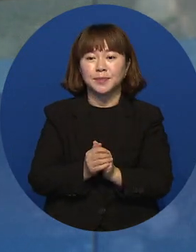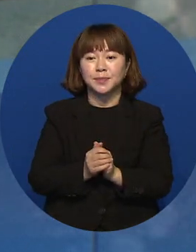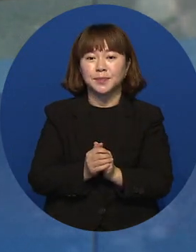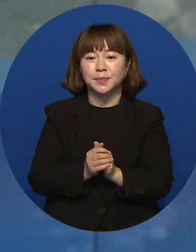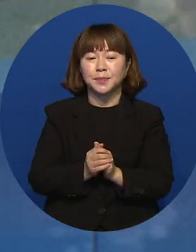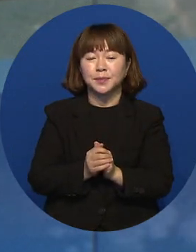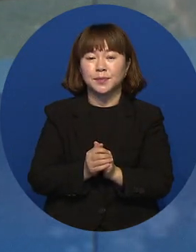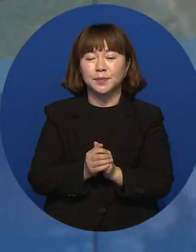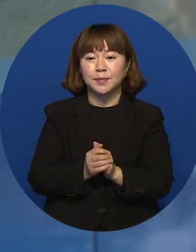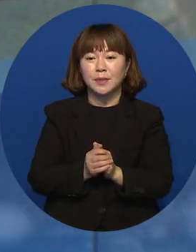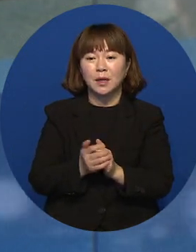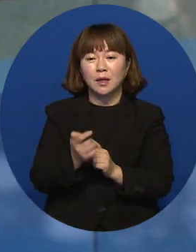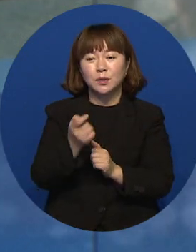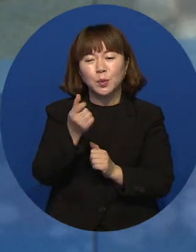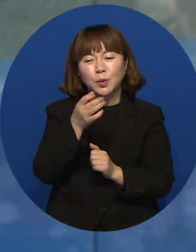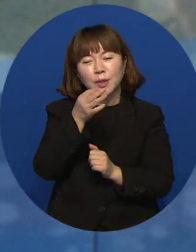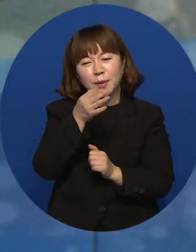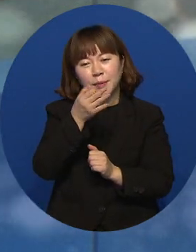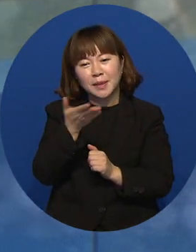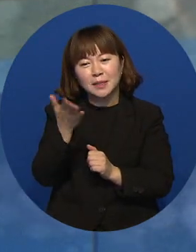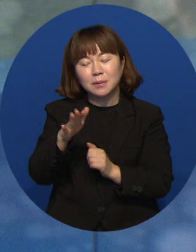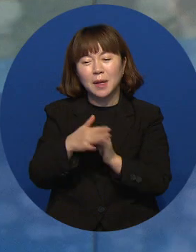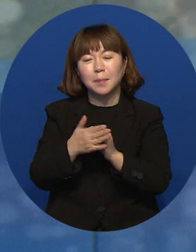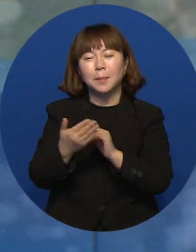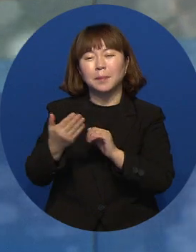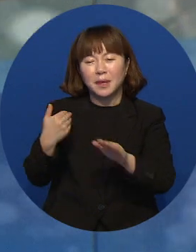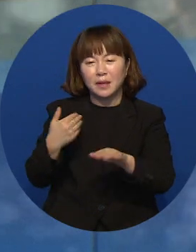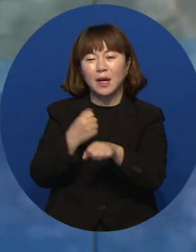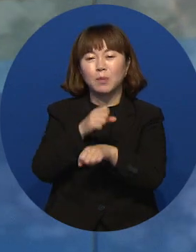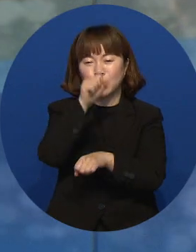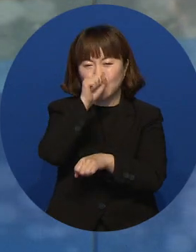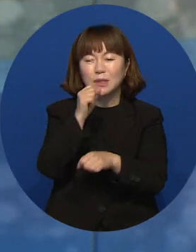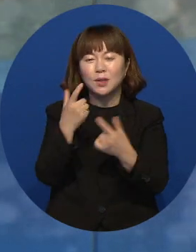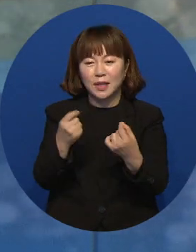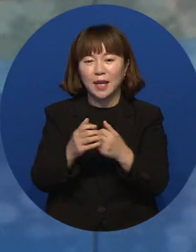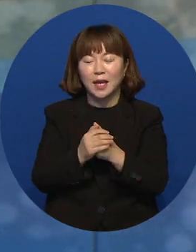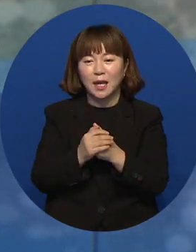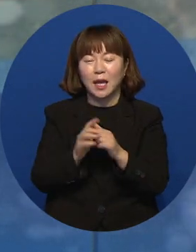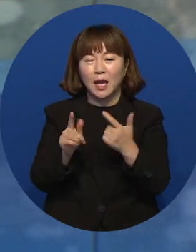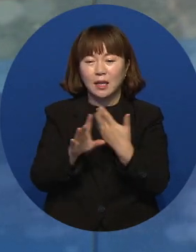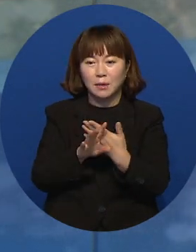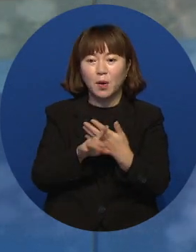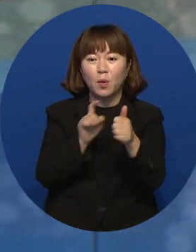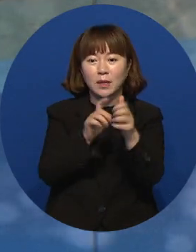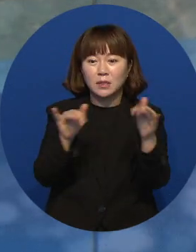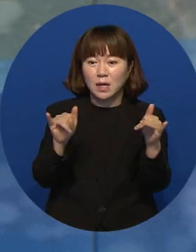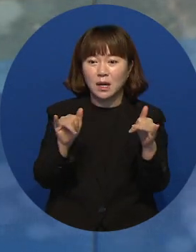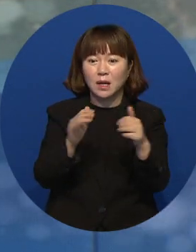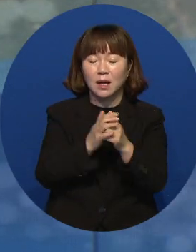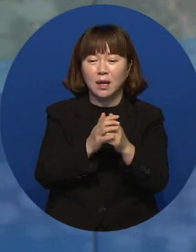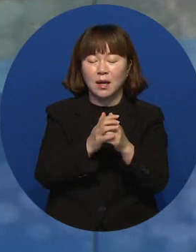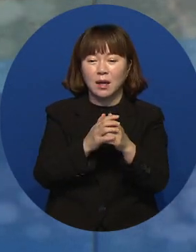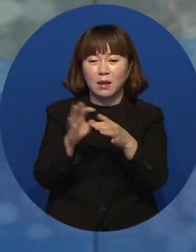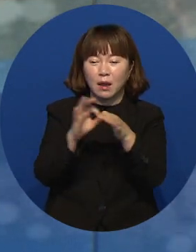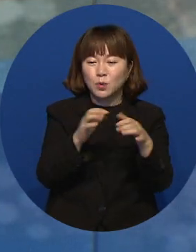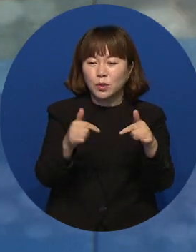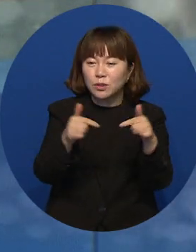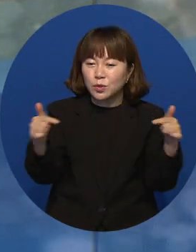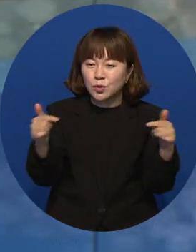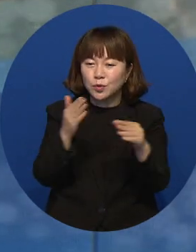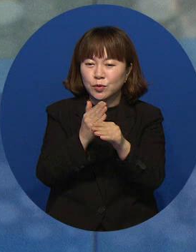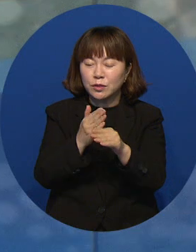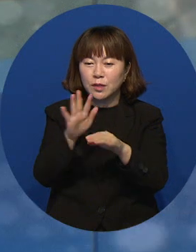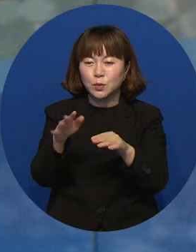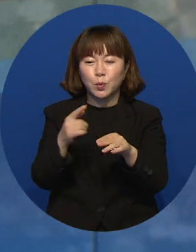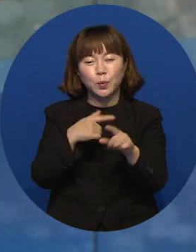힘들더라도 미리 했어야 된다 아니다 아직도 확장자가 지난주에도 좀 는 추세라서 조금 더 지켜 보는게 어떤가 이런 시점에